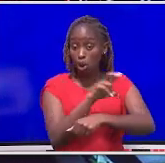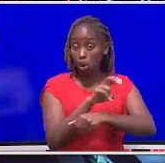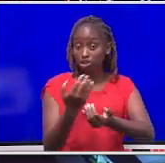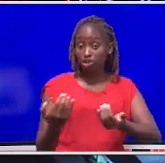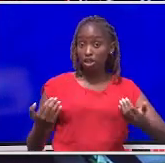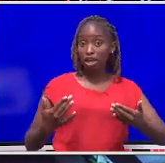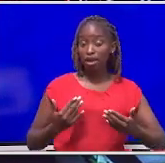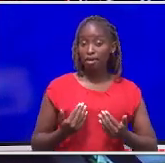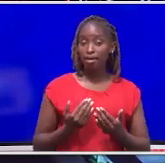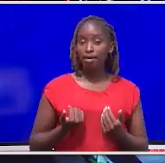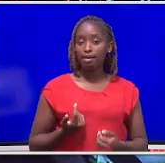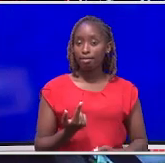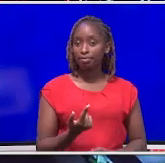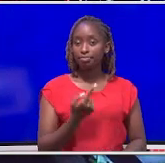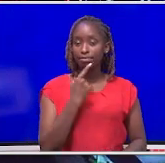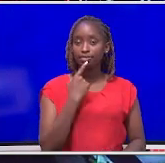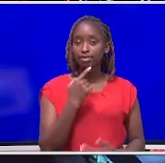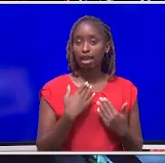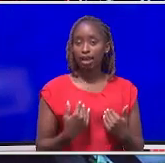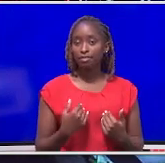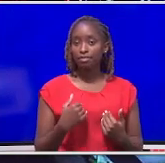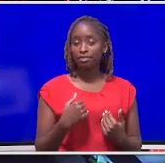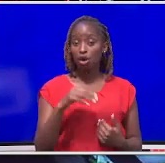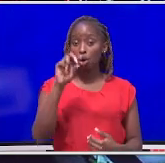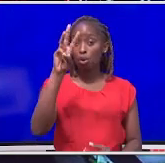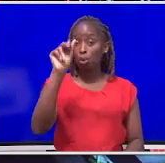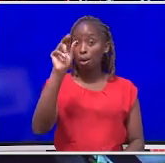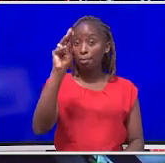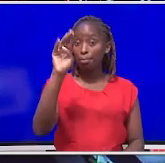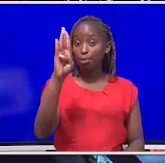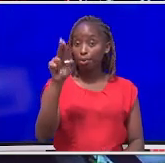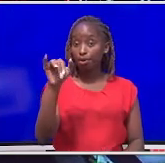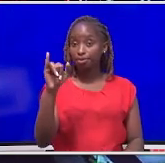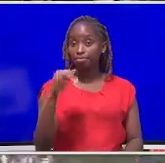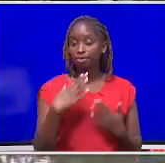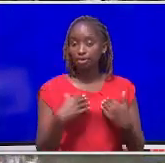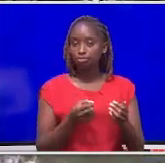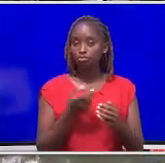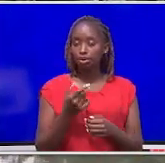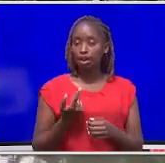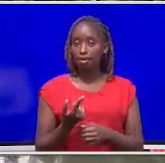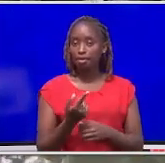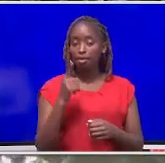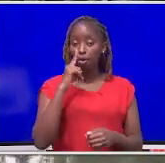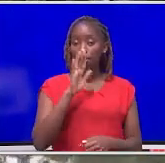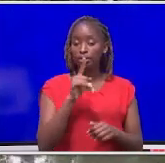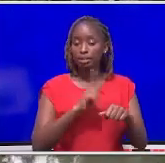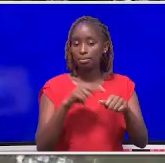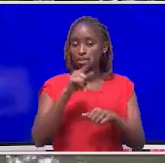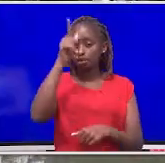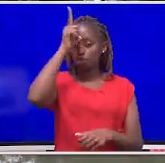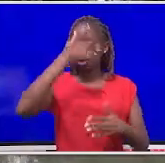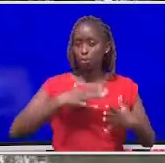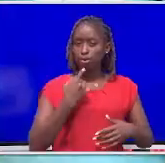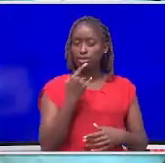hao. Inadaiwa kuwa mumewe Wamboi alikuwa amemfukuza nyumbani kwake, huku wanakijiji wakidai kuwa wawili